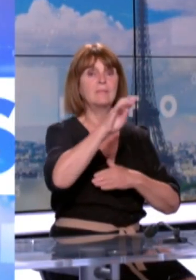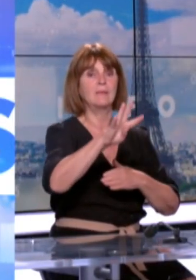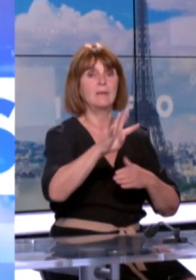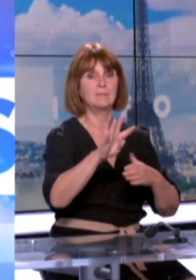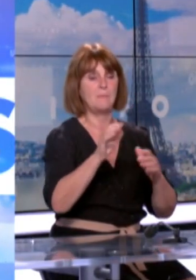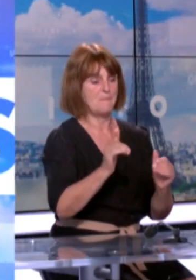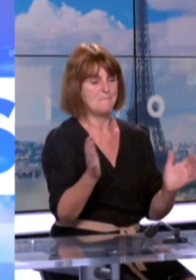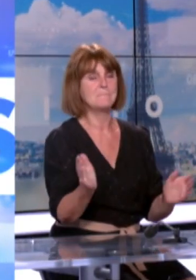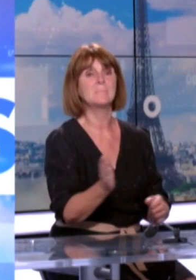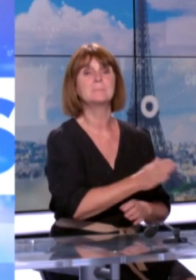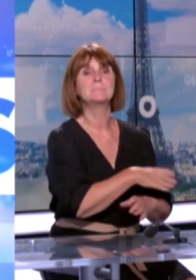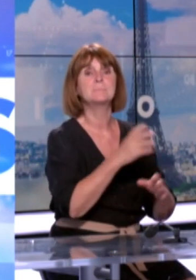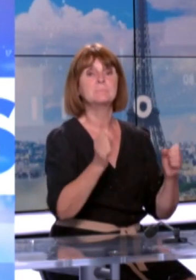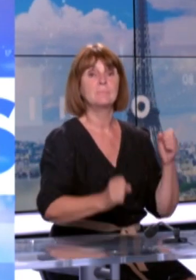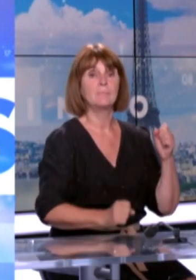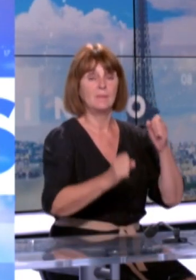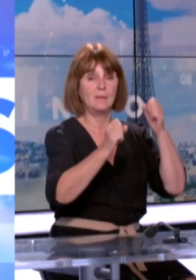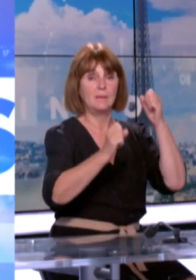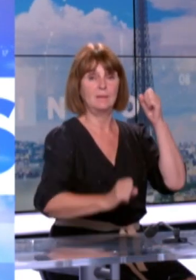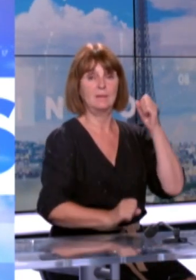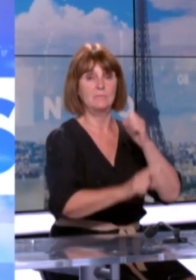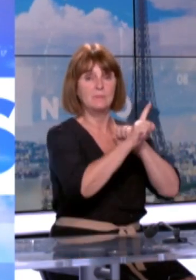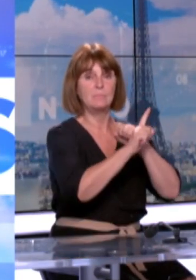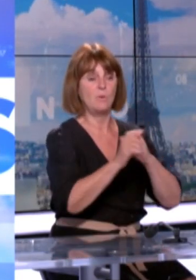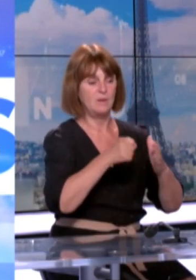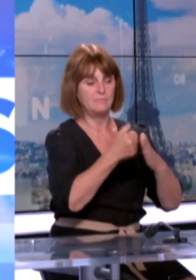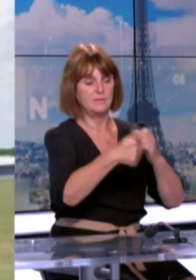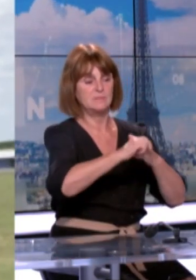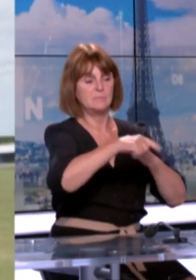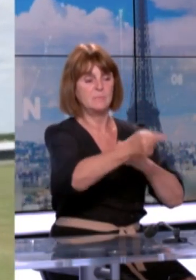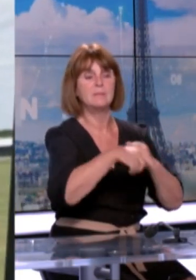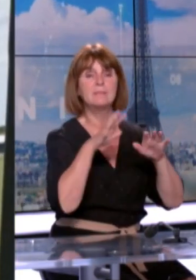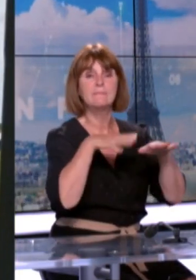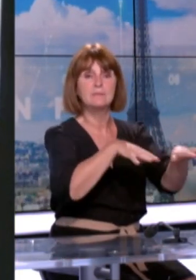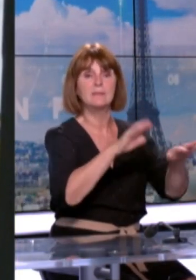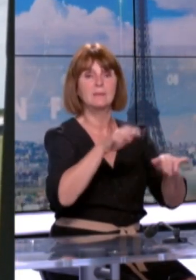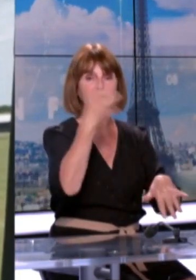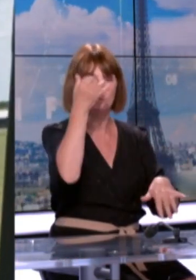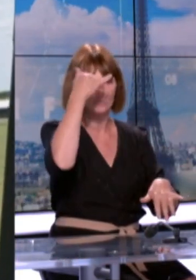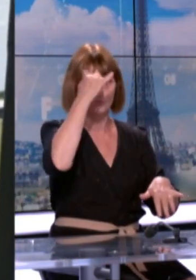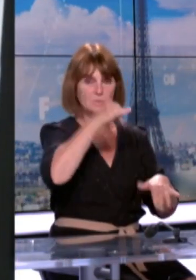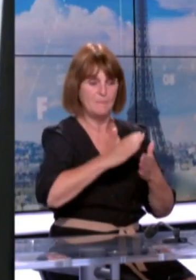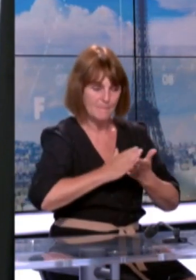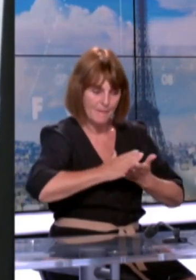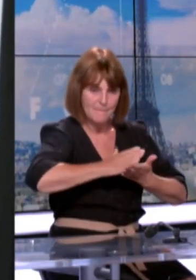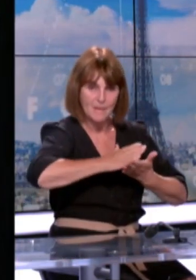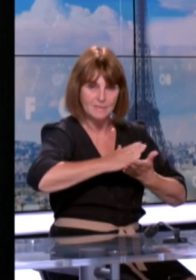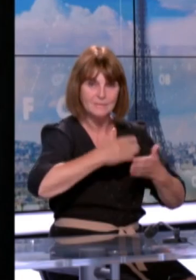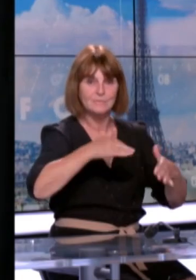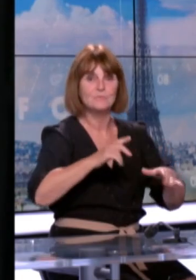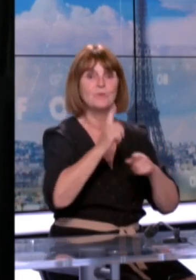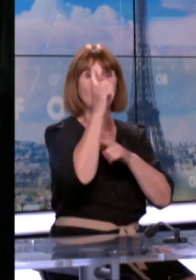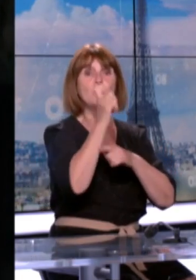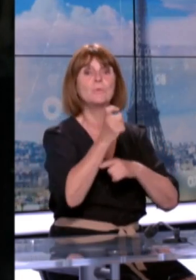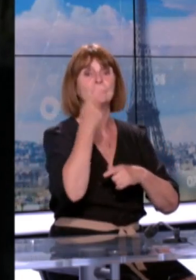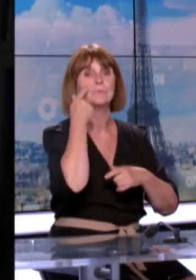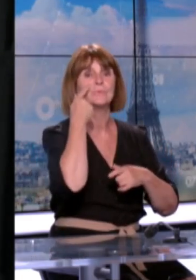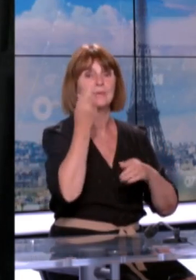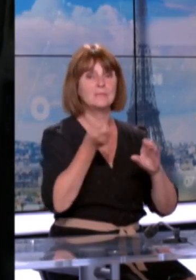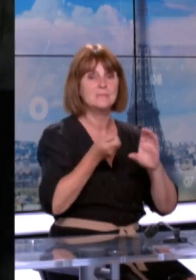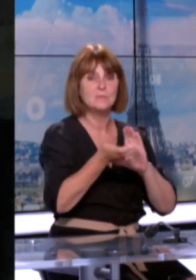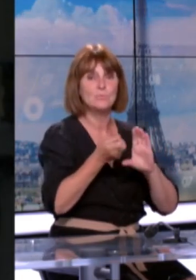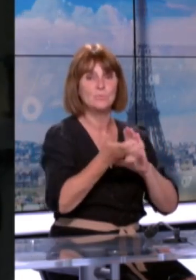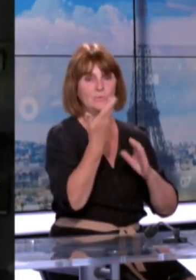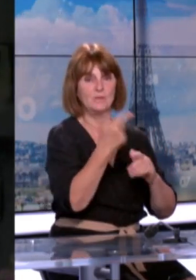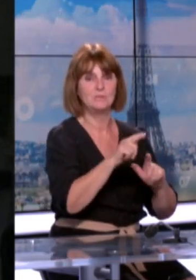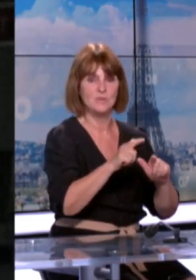Ce sera bien sûr l'événement de cette fin de semaine, le défilé du 14 juillet. Les préparatifs ont d'ailleurs déjà commencé. CNews y était.